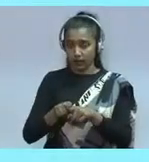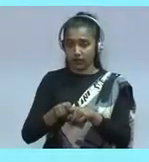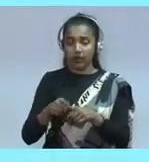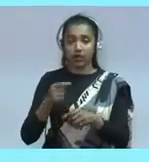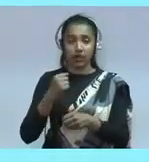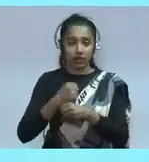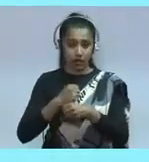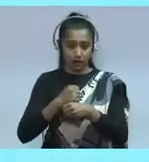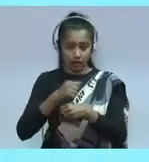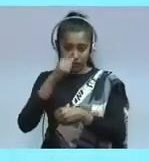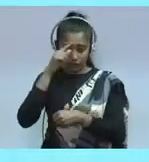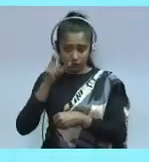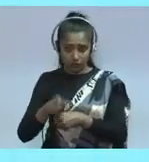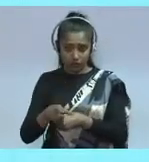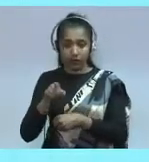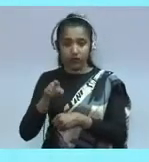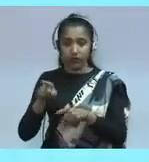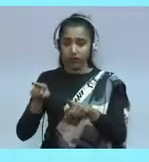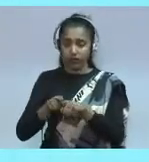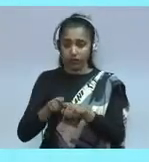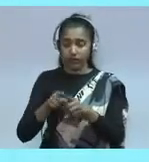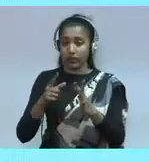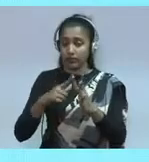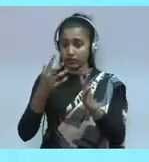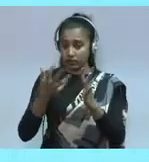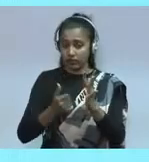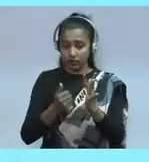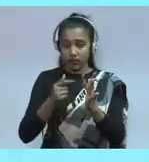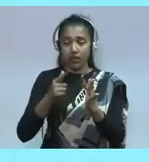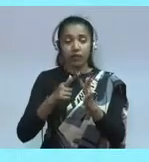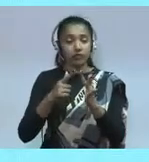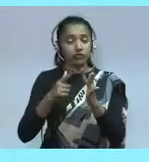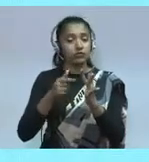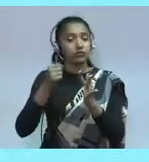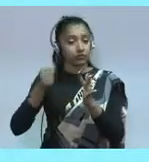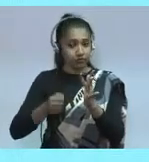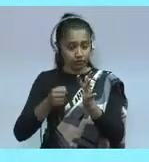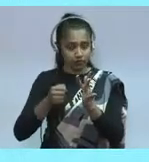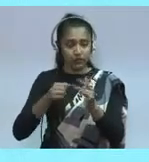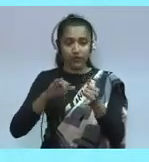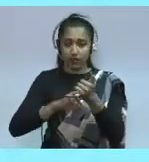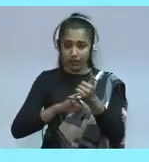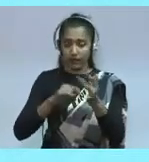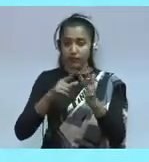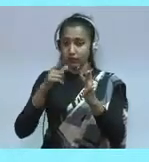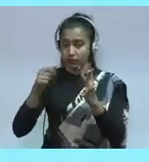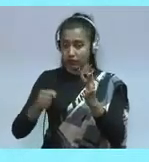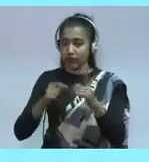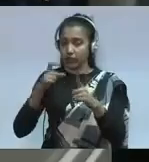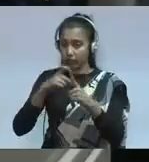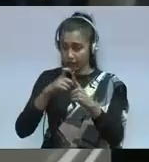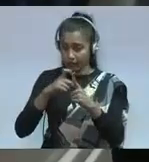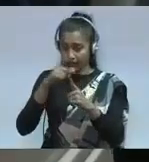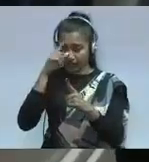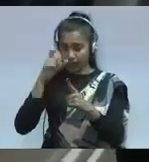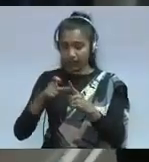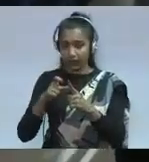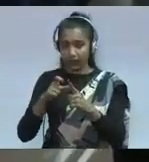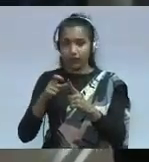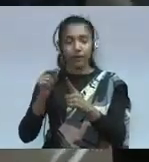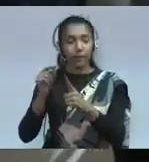සේනක විජේනායක, ඉංජිනේරු සරත්රු විජේසිංහ, ඉංජිනේරු ධම්මික බෝගම්මන, පාලිත